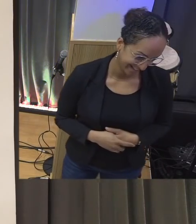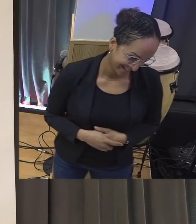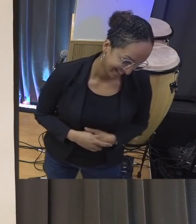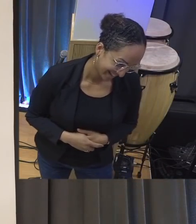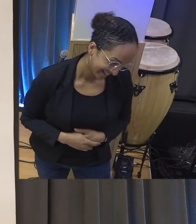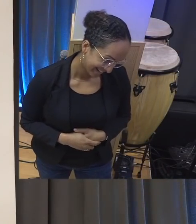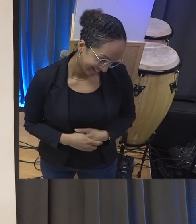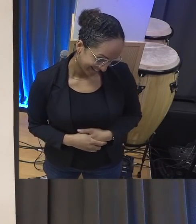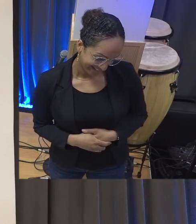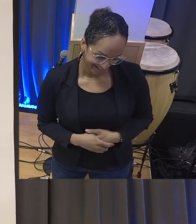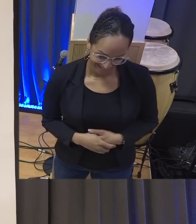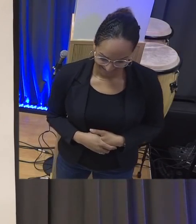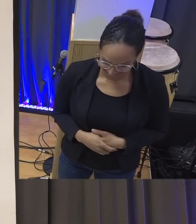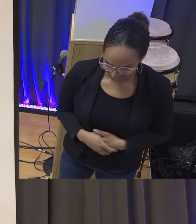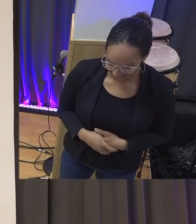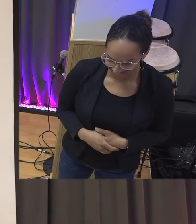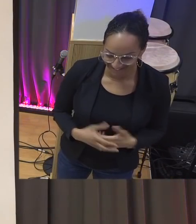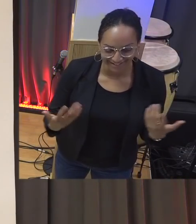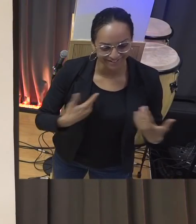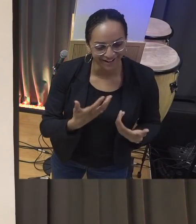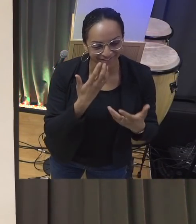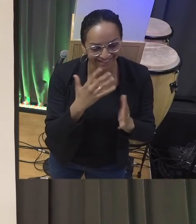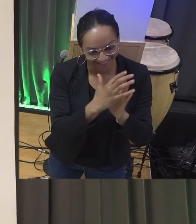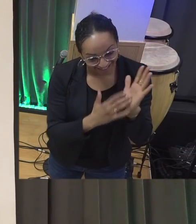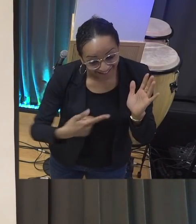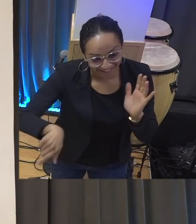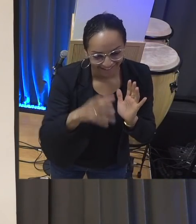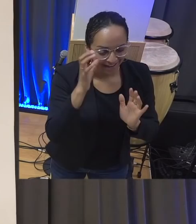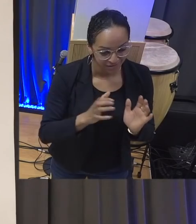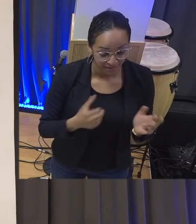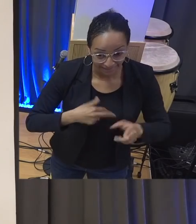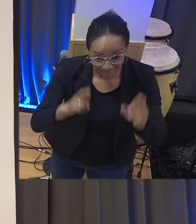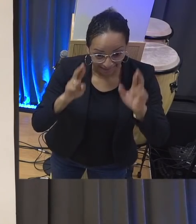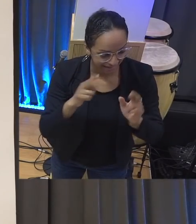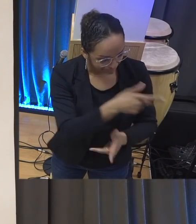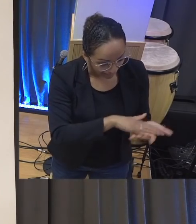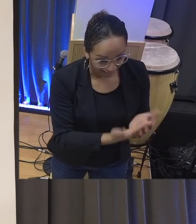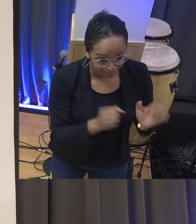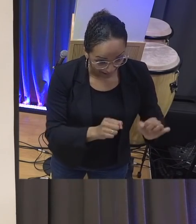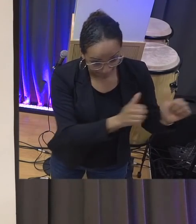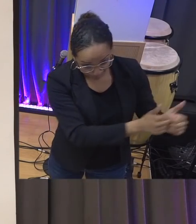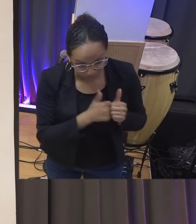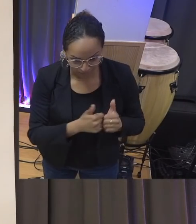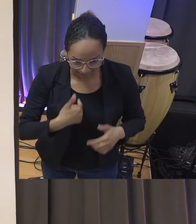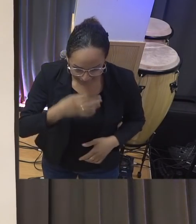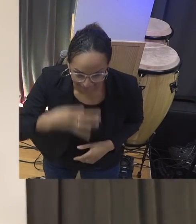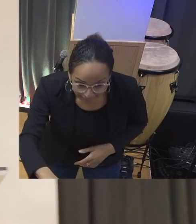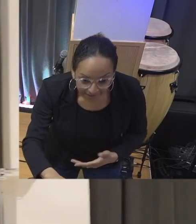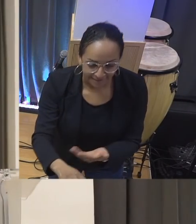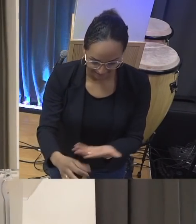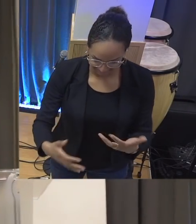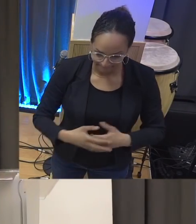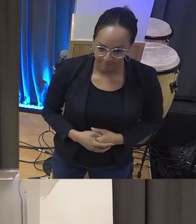J'aimerais vous conduire dans un texte. J'espère que je ne serai pas trop rapide pour ma sœur qui traduit pour moi. On On va lire